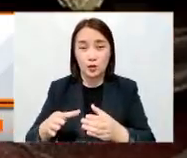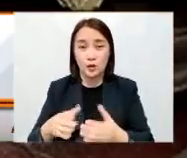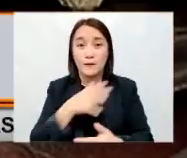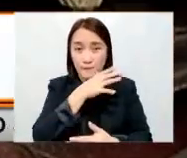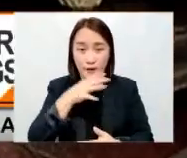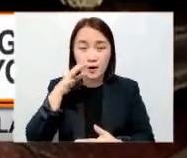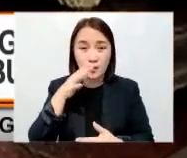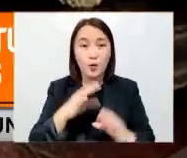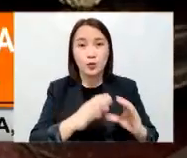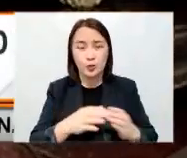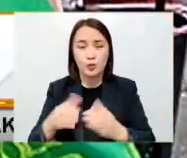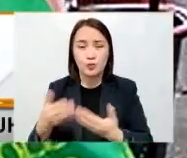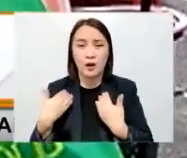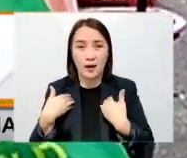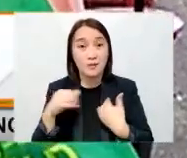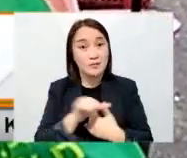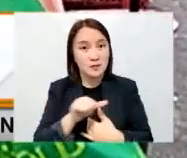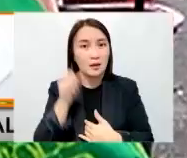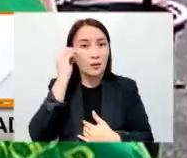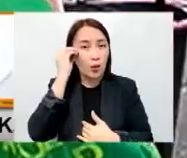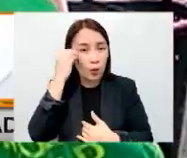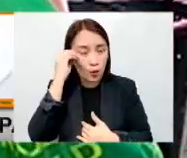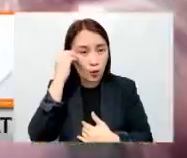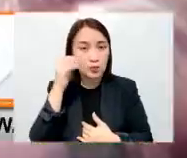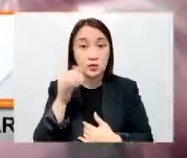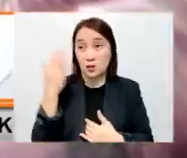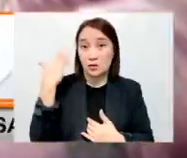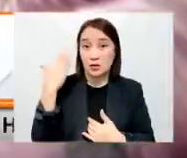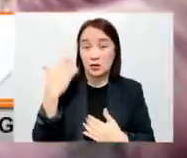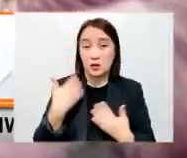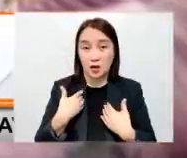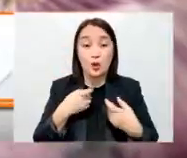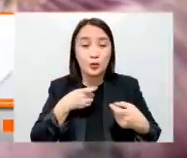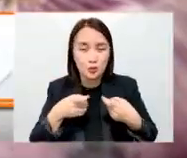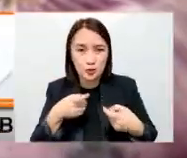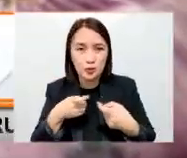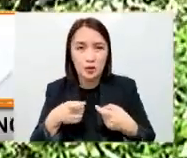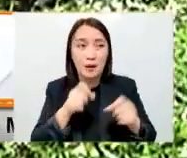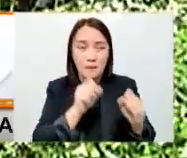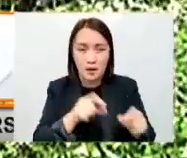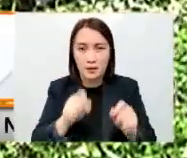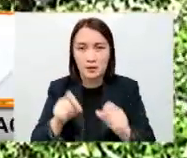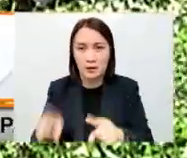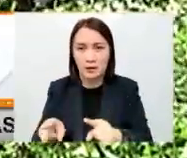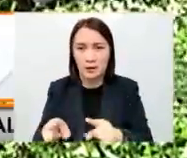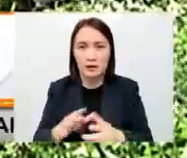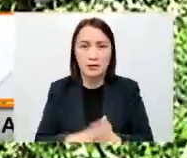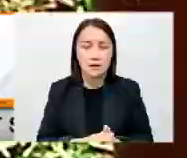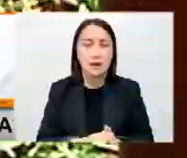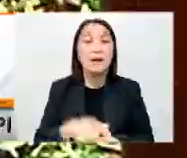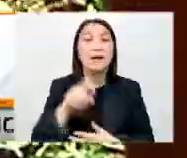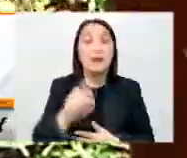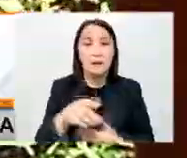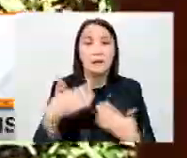sa sibuyas ang bigas. Kontrolado raw kasi ng mga big-time trader ang bentahan nito sa merkado. Dapat na raw bigyan ng proteksyon